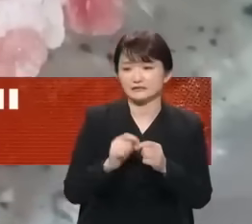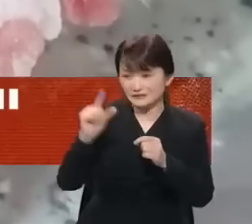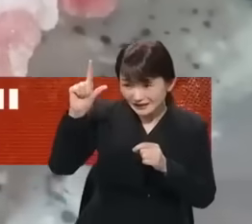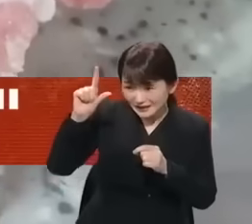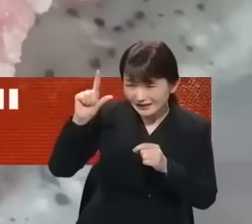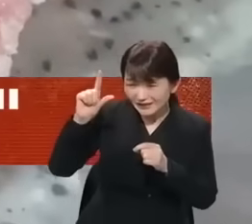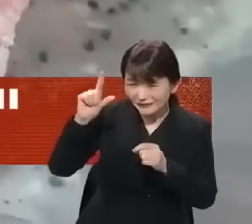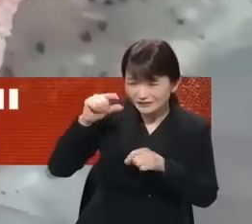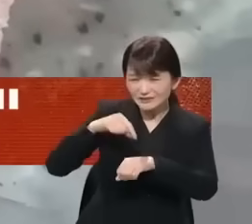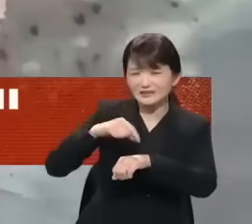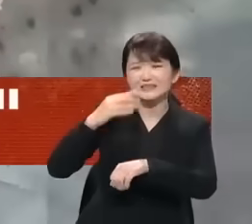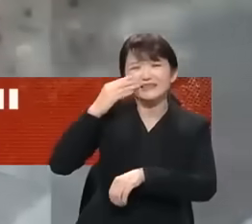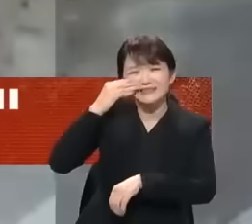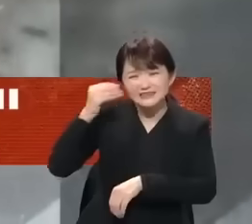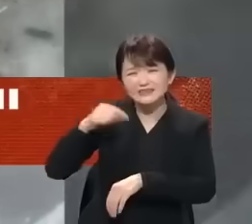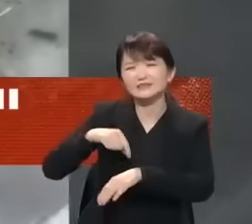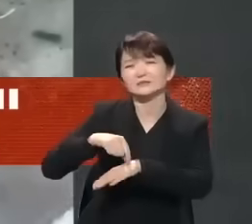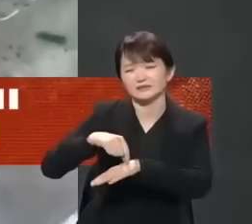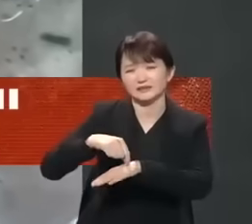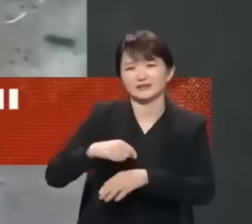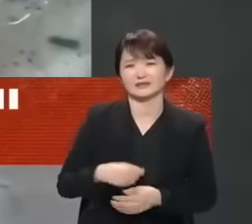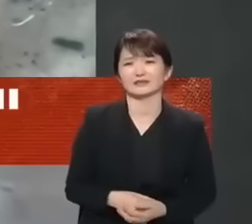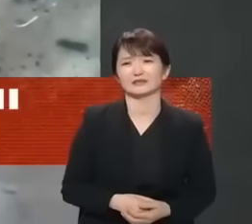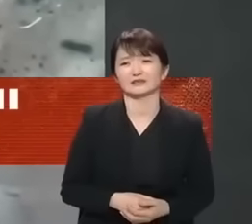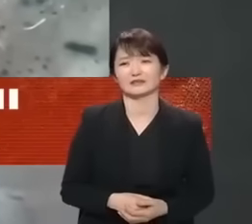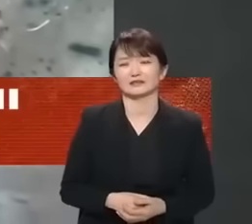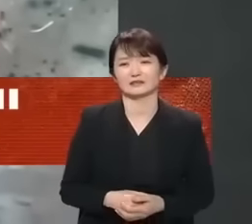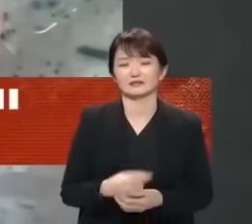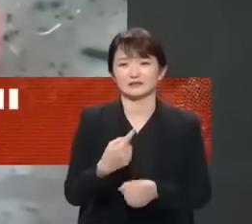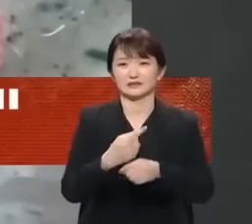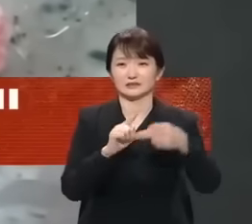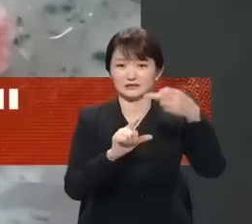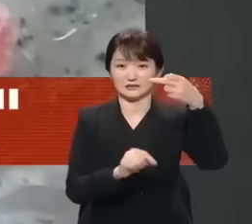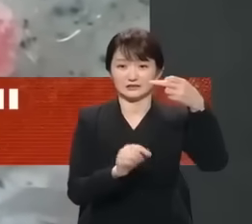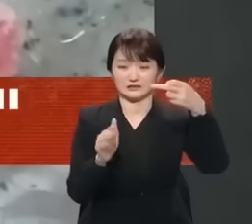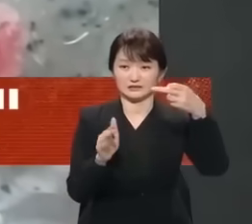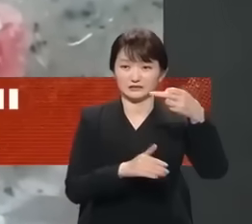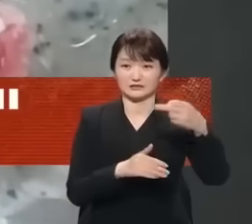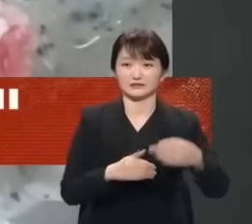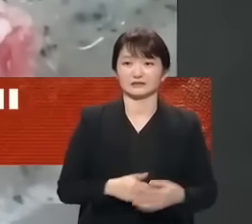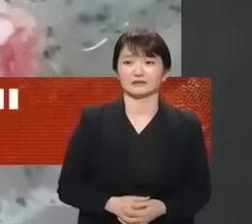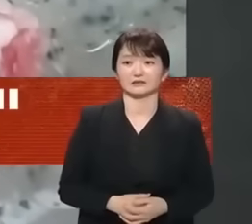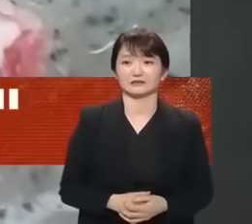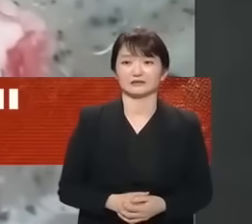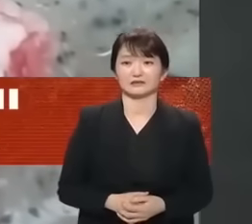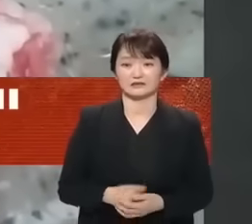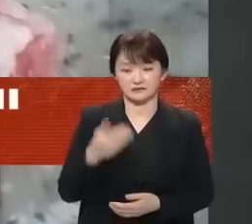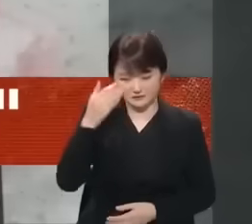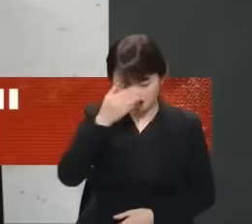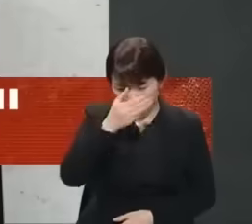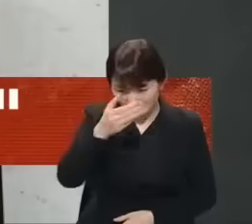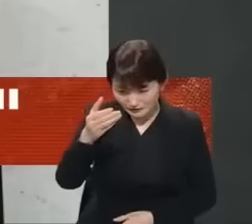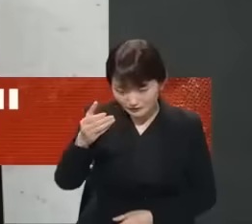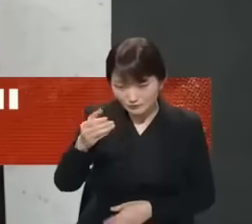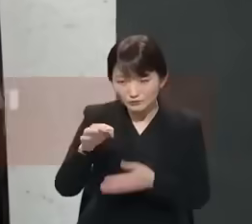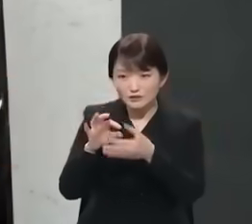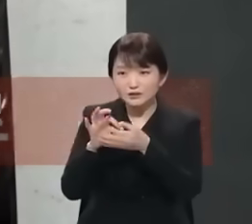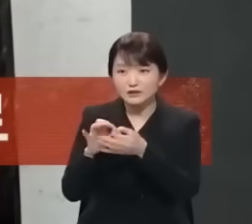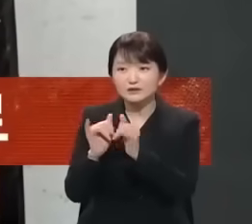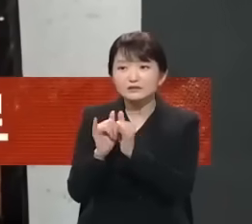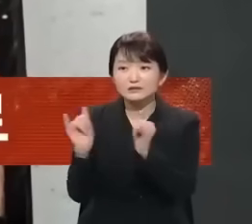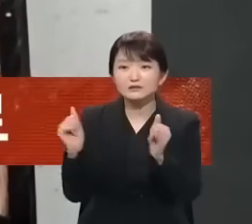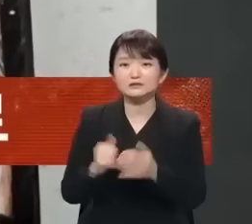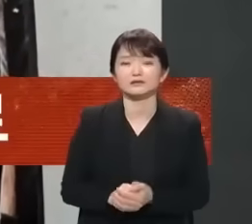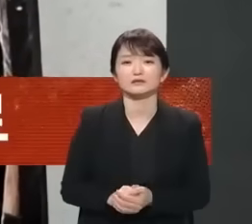비계살이 되는 그리고 이제 지난해 12월에는 고향사랑 기부제 통해서 기부를 한 그 누리꾼이